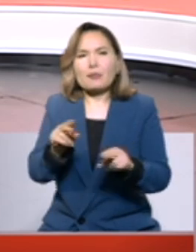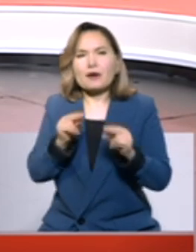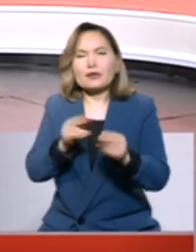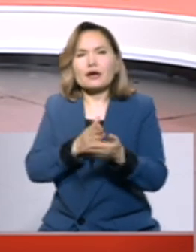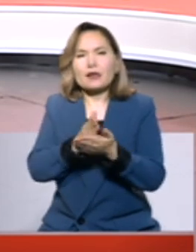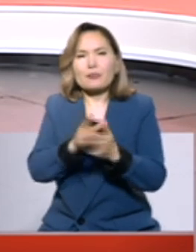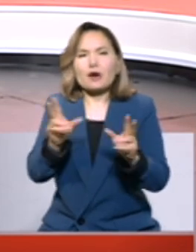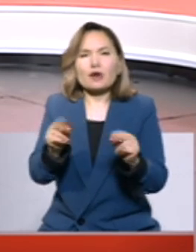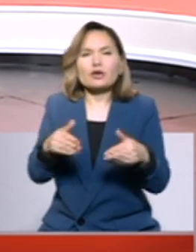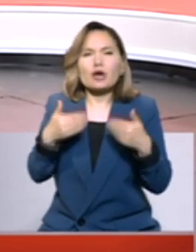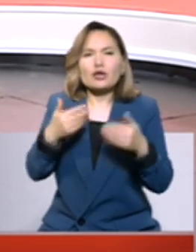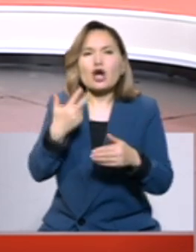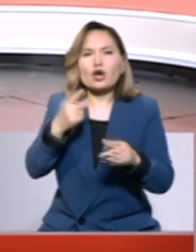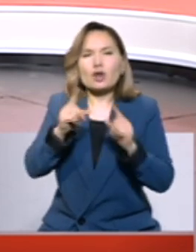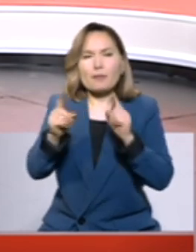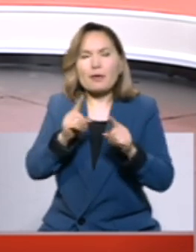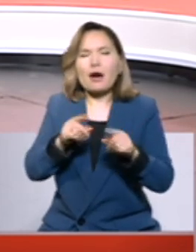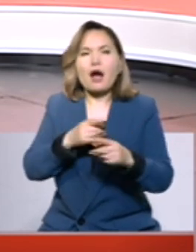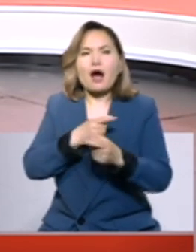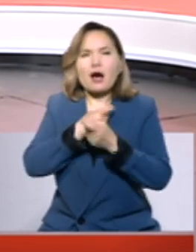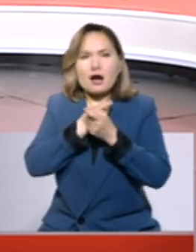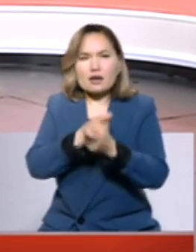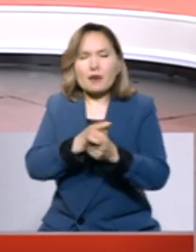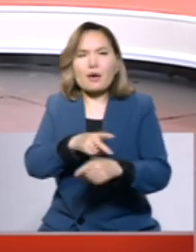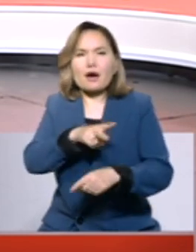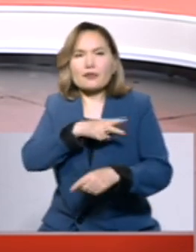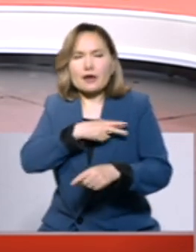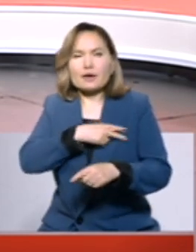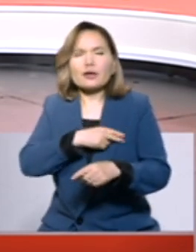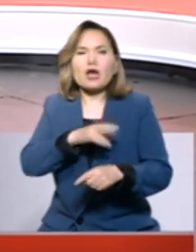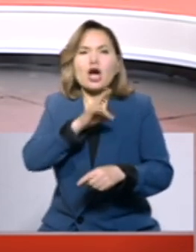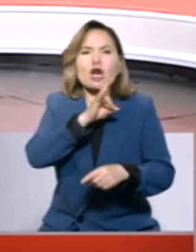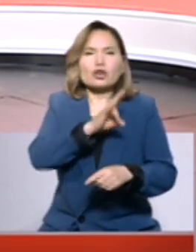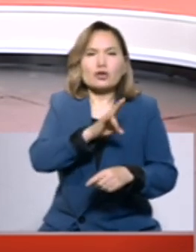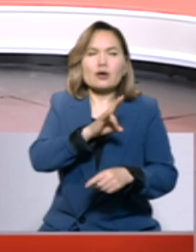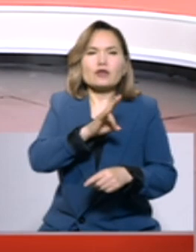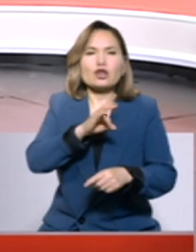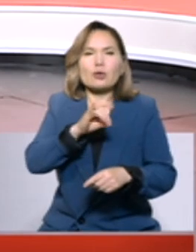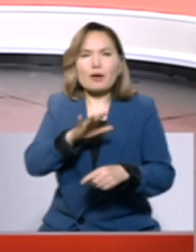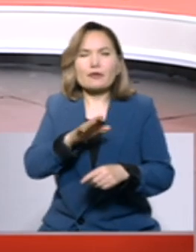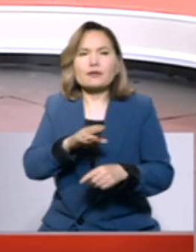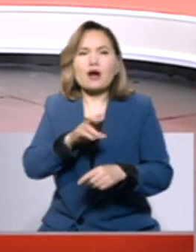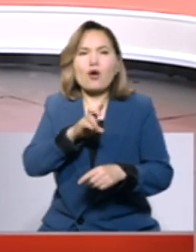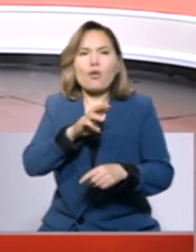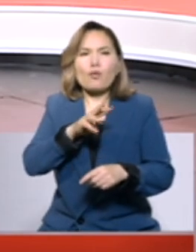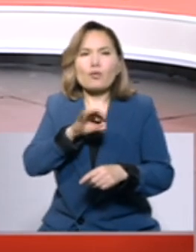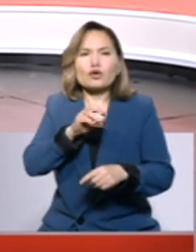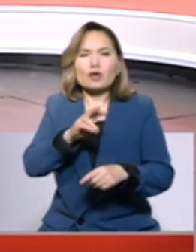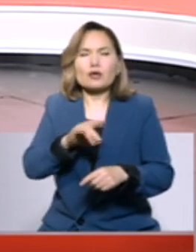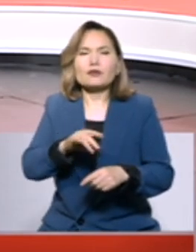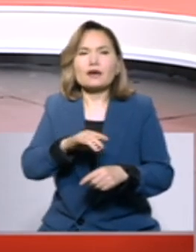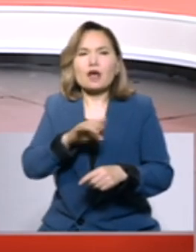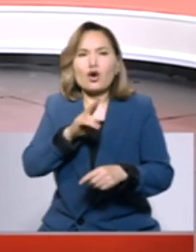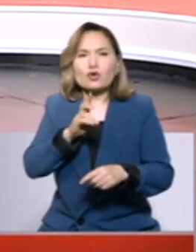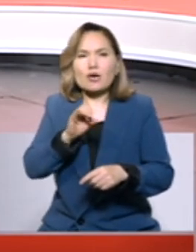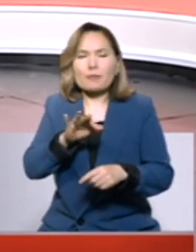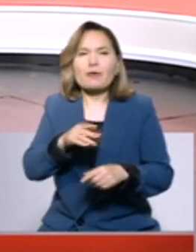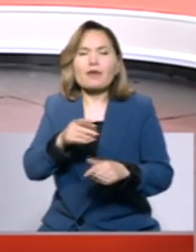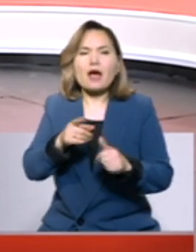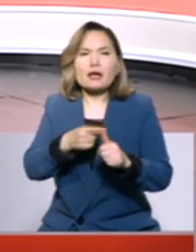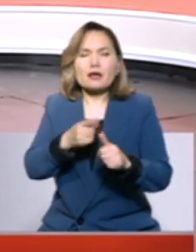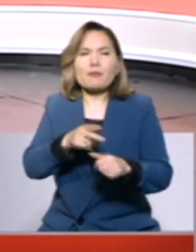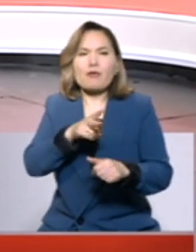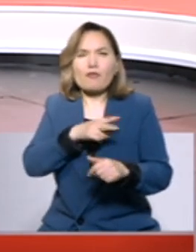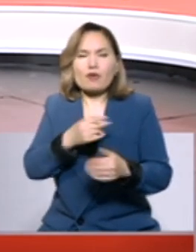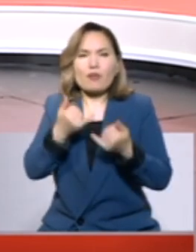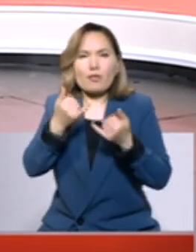адал табыс атты 3-ші отырысында айбын ордені дәрежесін Сағадат Нұрмағамбетовтың, Бауыржан Момышұлының және Рақымжан Қошқарбаевтың есімімен атауды